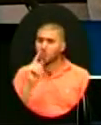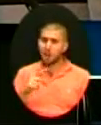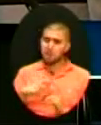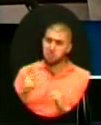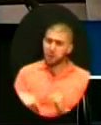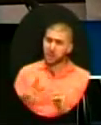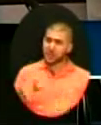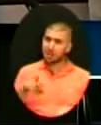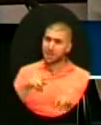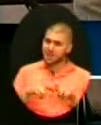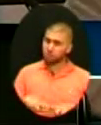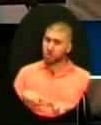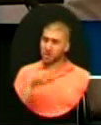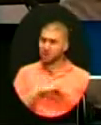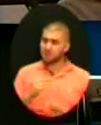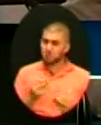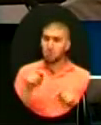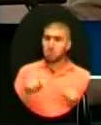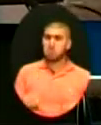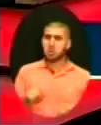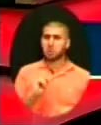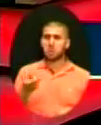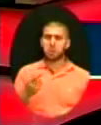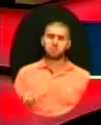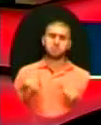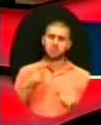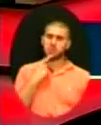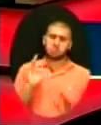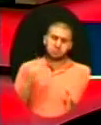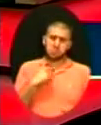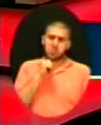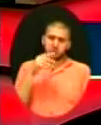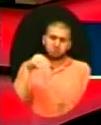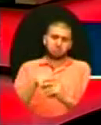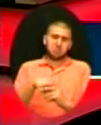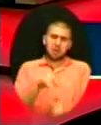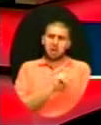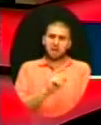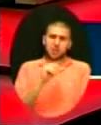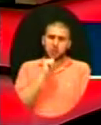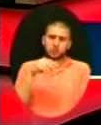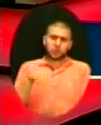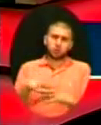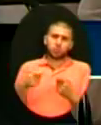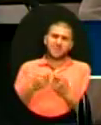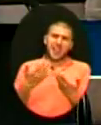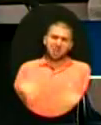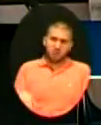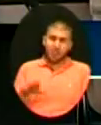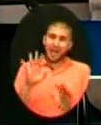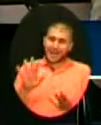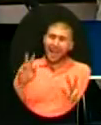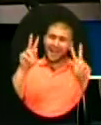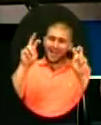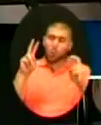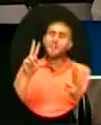כזה גם ישיר להם משהו. פה כולם הודיעו, אנחנו לא רוצים להיות שם, אף אחד לא רוצה להיות שותף לכישלון. כך